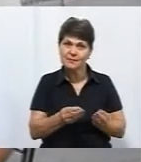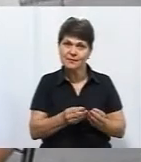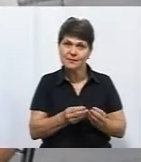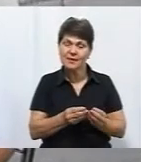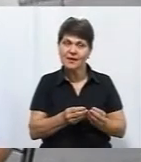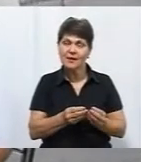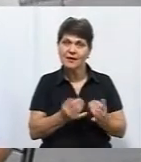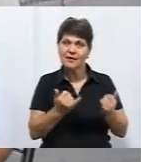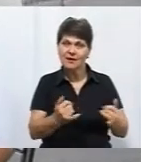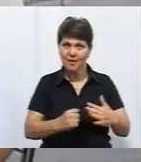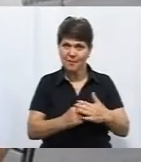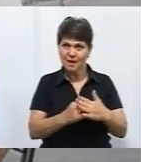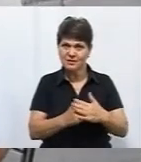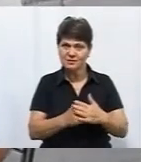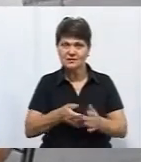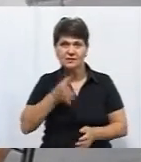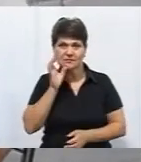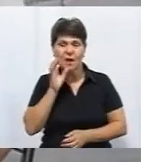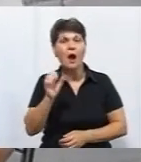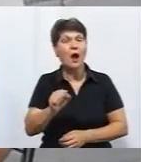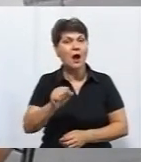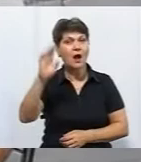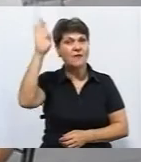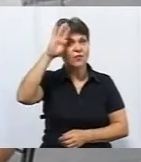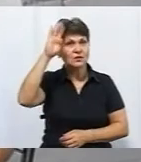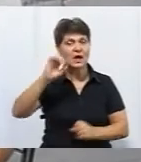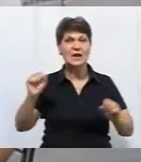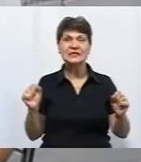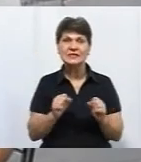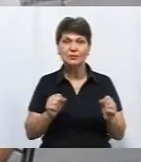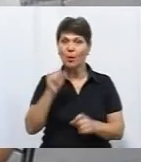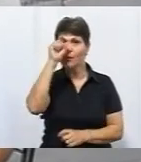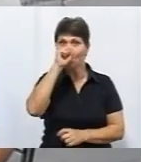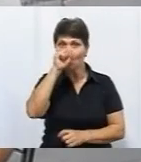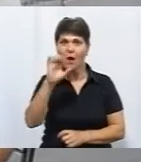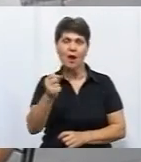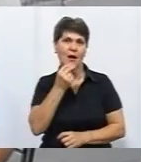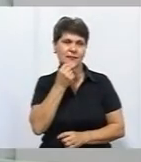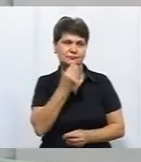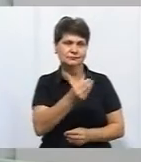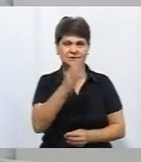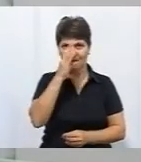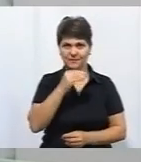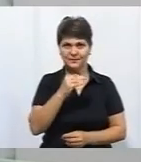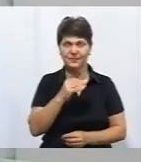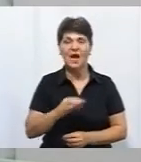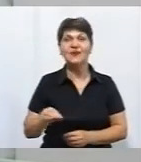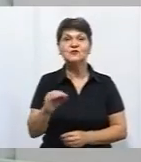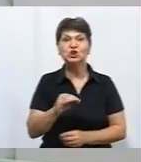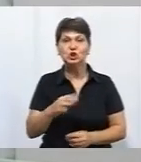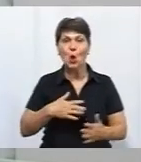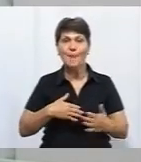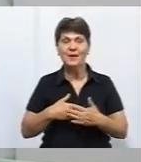якщо сильні зими будуть, а їда буде підсипати немного, щоб вони ще кушали. Наприклад, в Житомирі волонтери